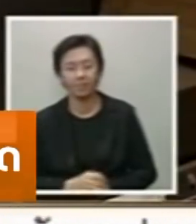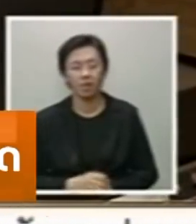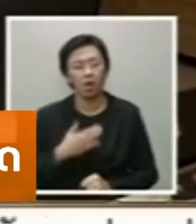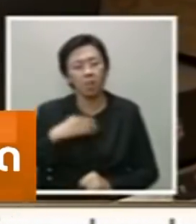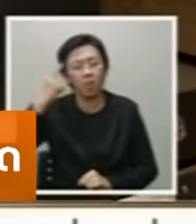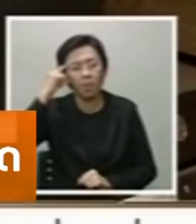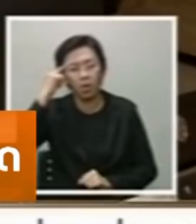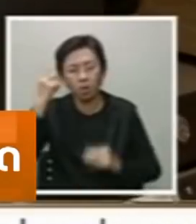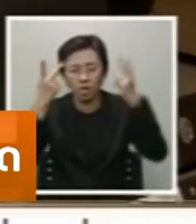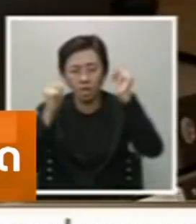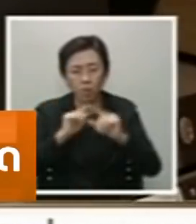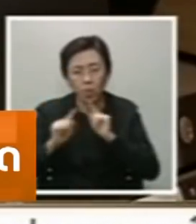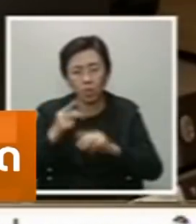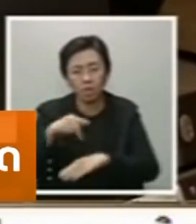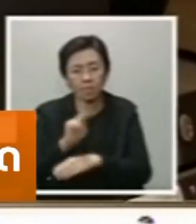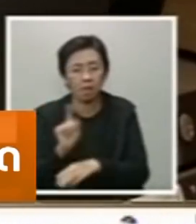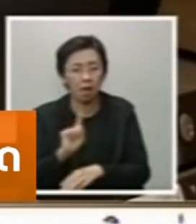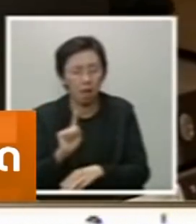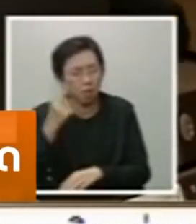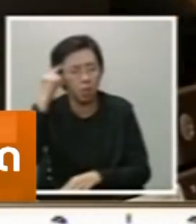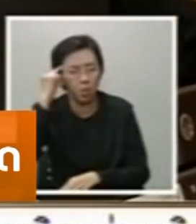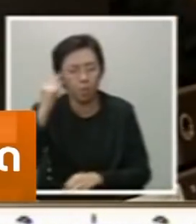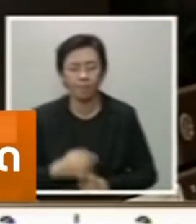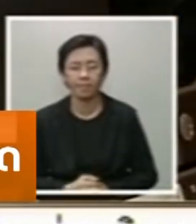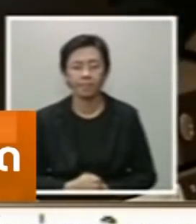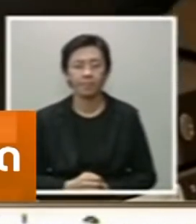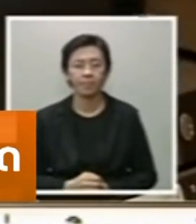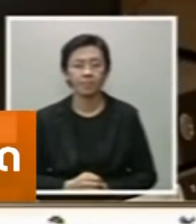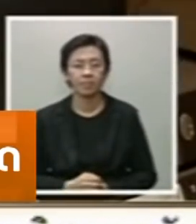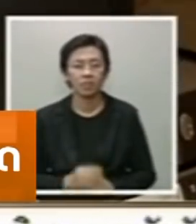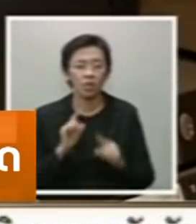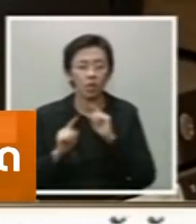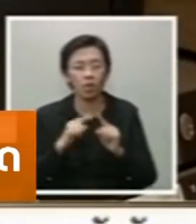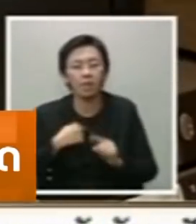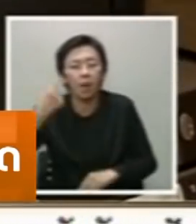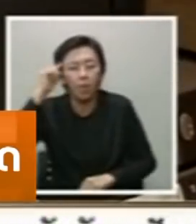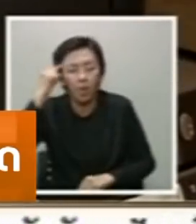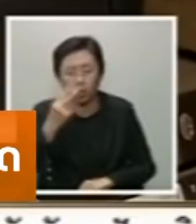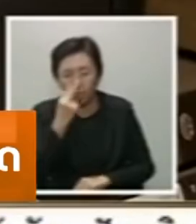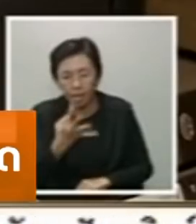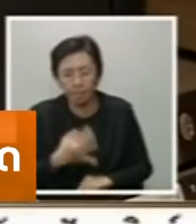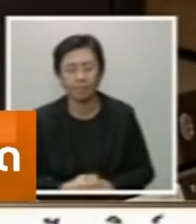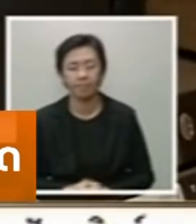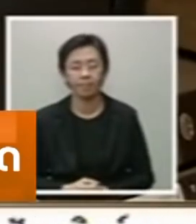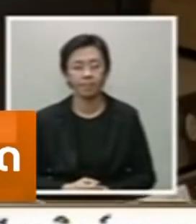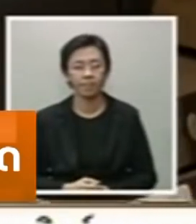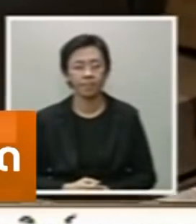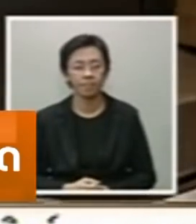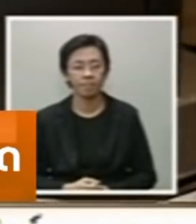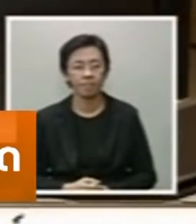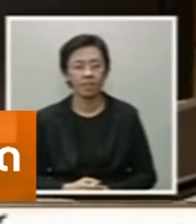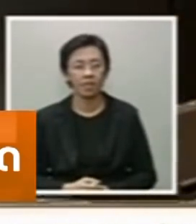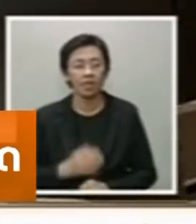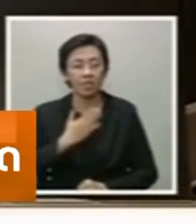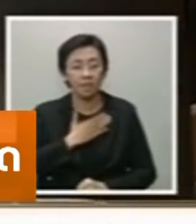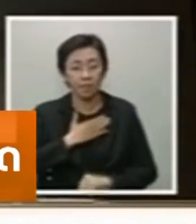2570ไปนั้นใครที่อดอยากยากจนท่านต้องอยู่ในประเทศที่คนคนนี้เป็นหัวหน้าทีมเสด็จไปอีก 7ปีถ้าท่านมีรูปปีนี้นะ